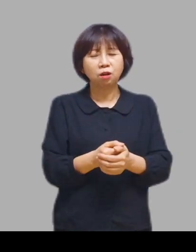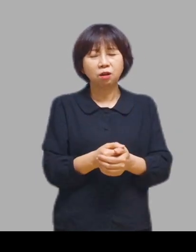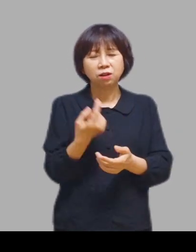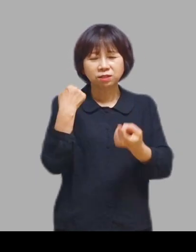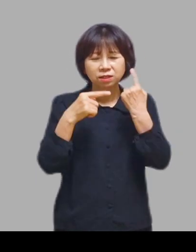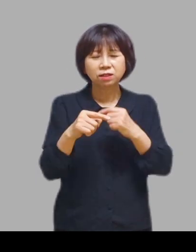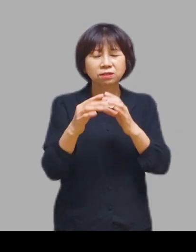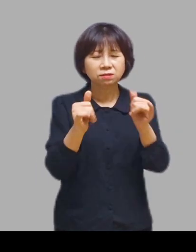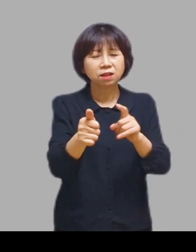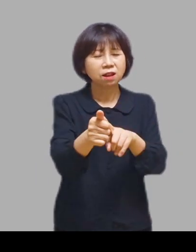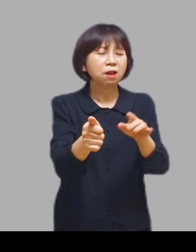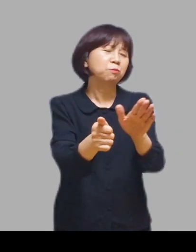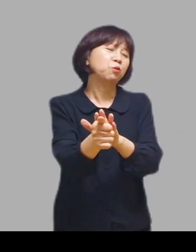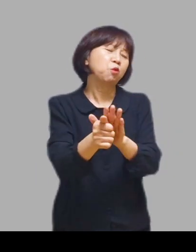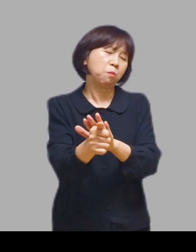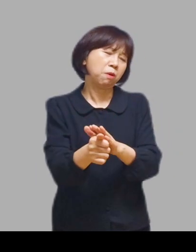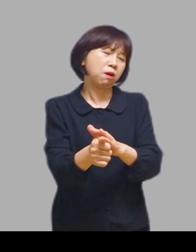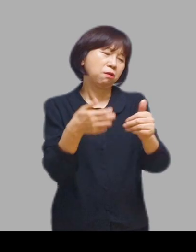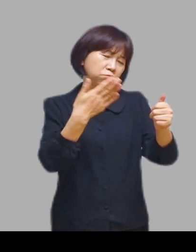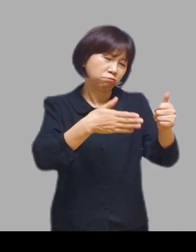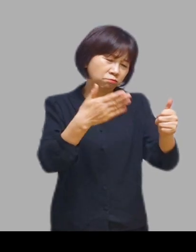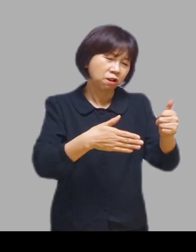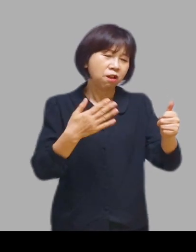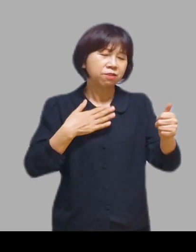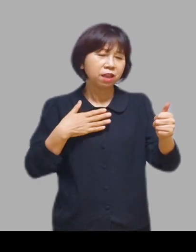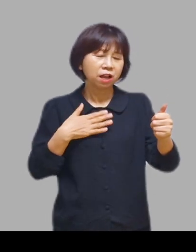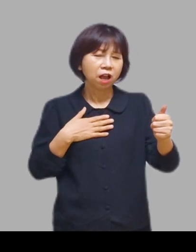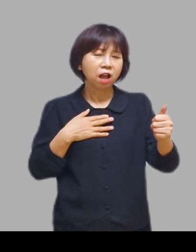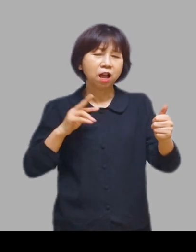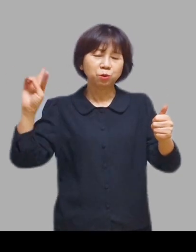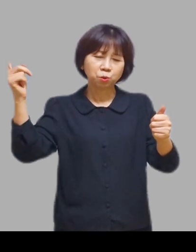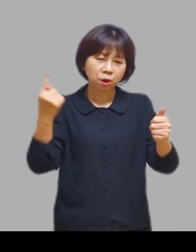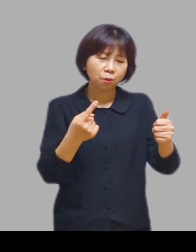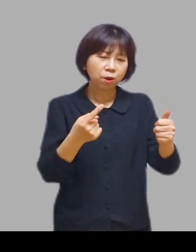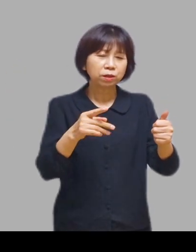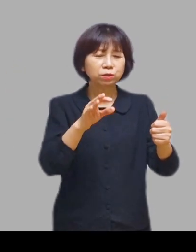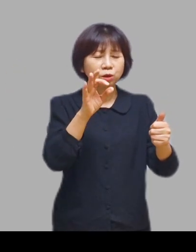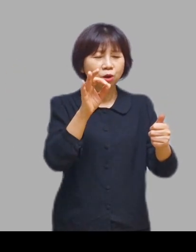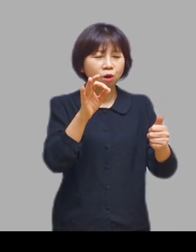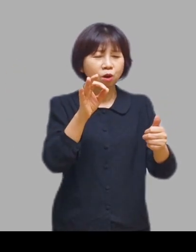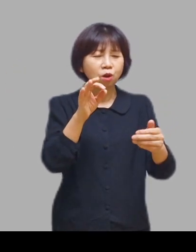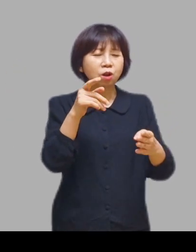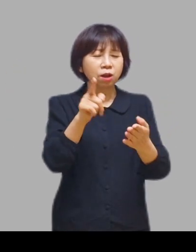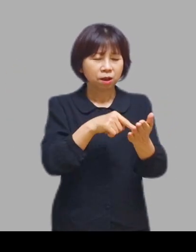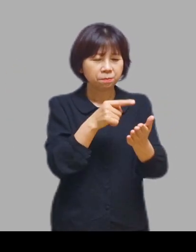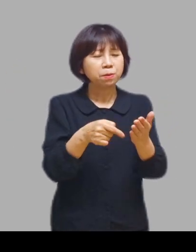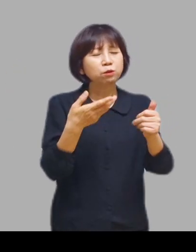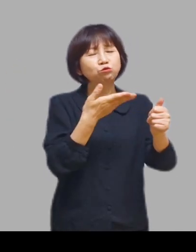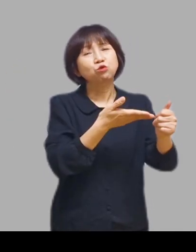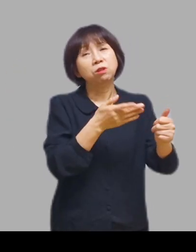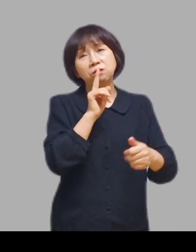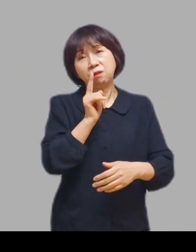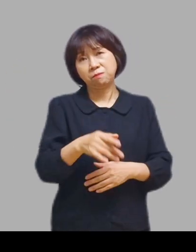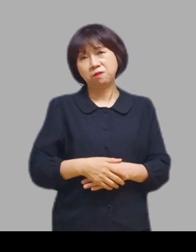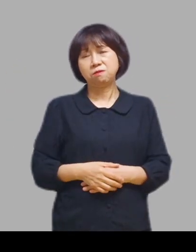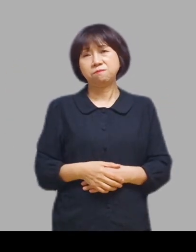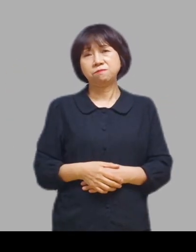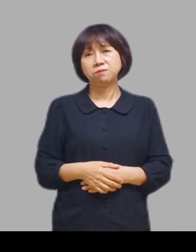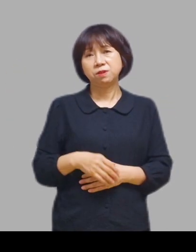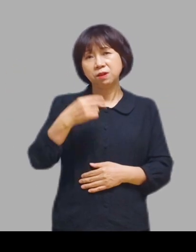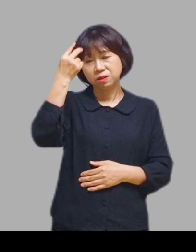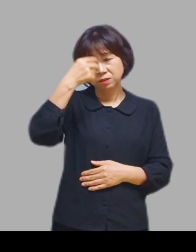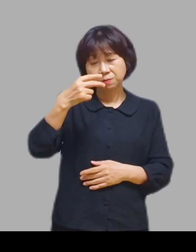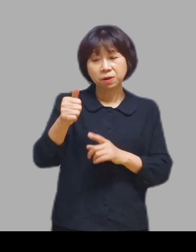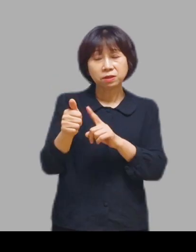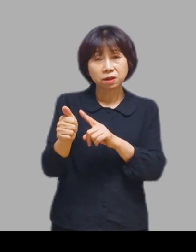비용이 더 들면 내가 돌아올 때 어떻게 해요? 갚으리라 하였으니 아멘. 이 장면을 보면 사마리아